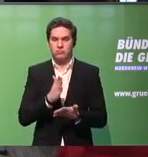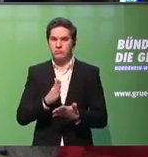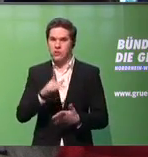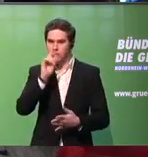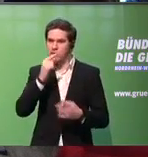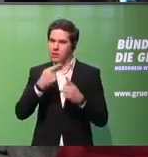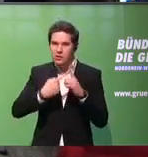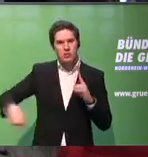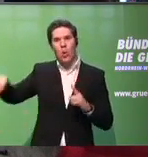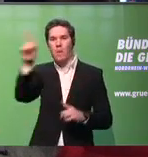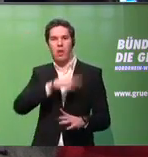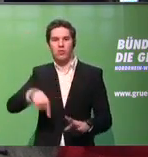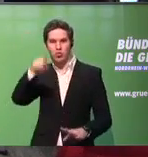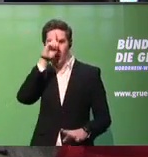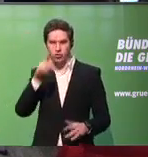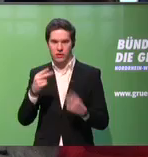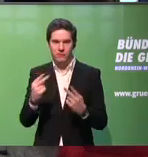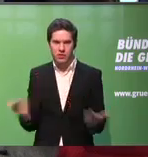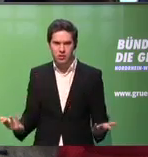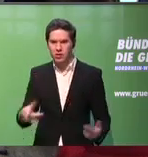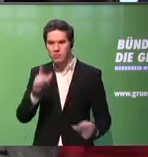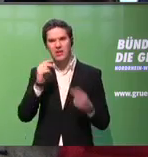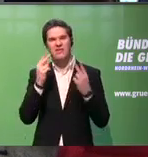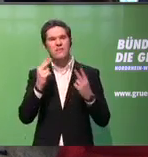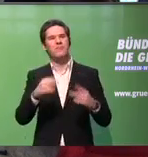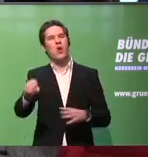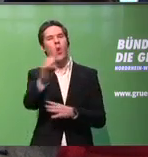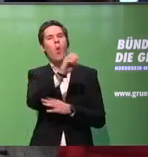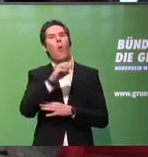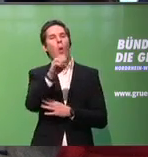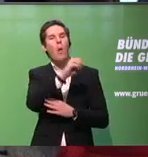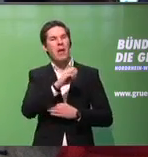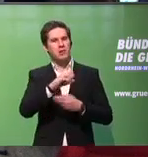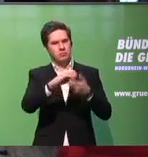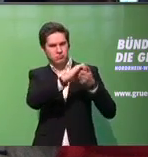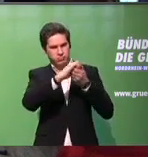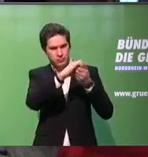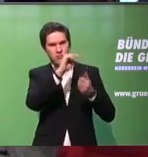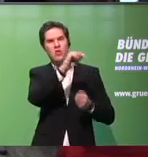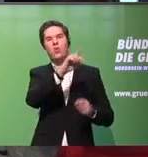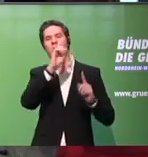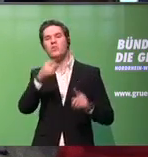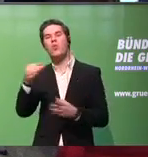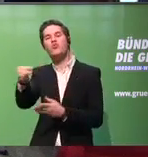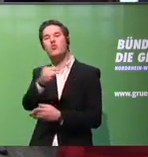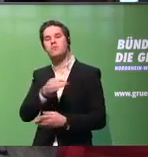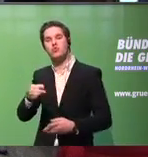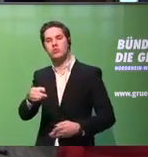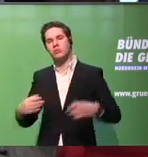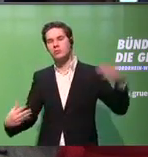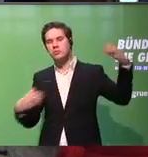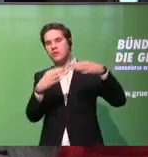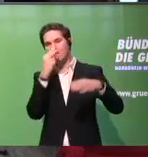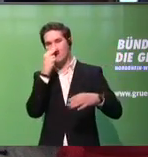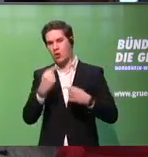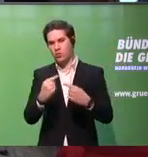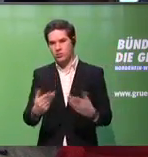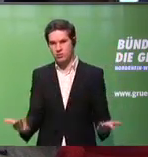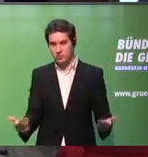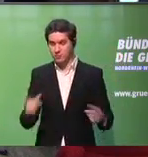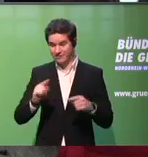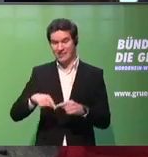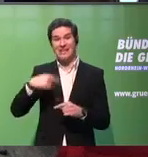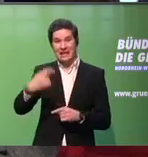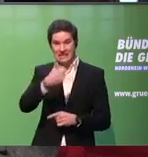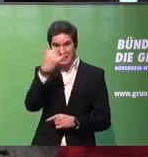Bundesländern beschäftigt, nämlich die Rolle zwischen Europäischer Union und den Kommunen. Weil wir wählen ja nächstes Jahr hier in Nordrhein-Westfalen zum Beispiel, aber auch in